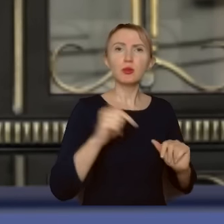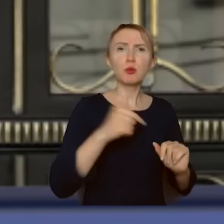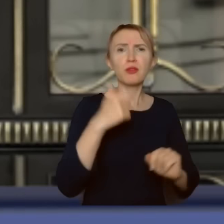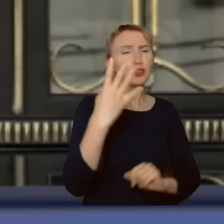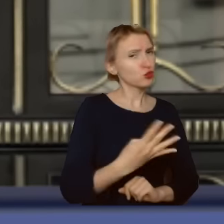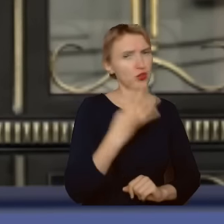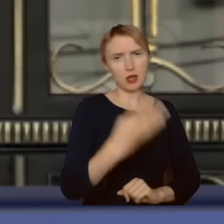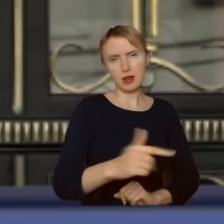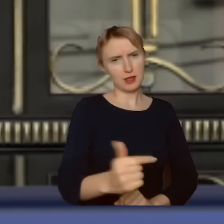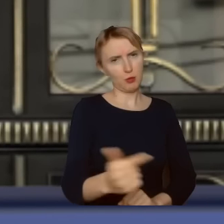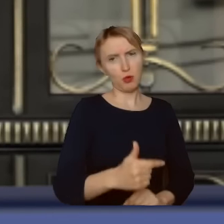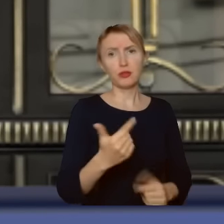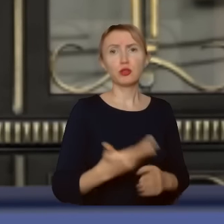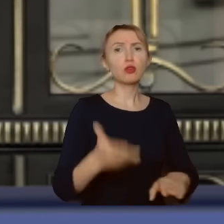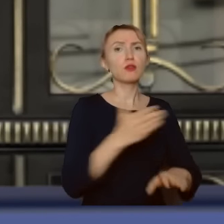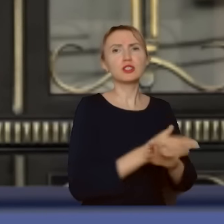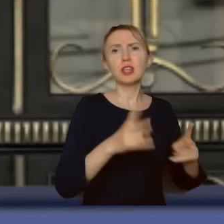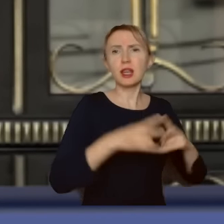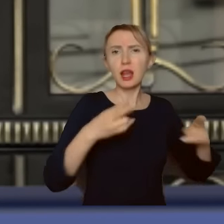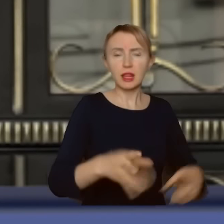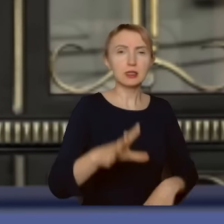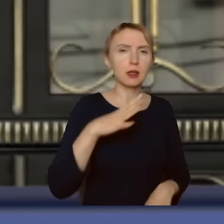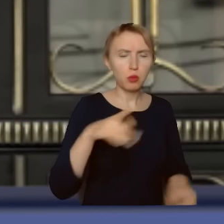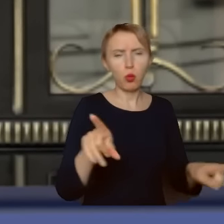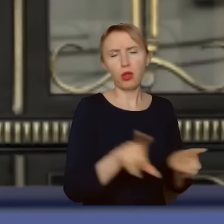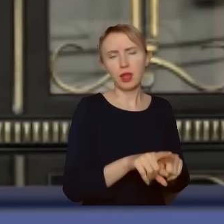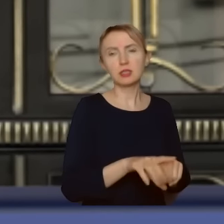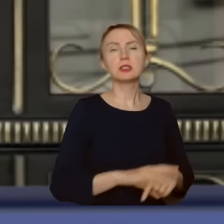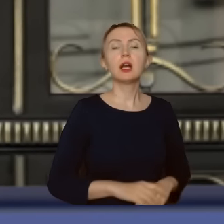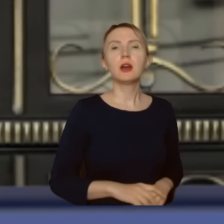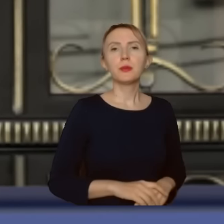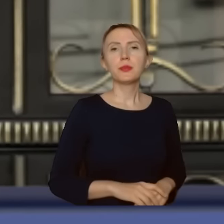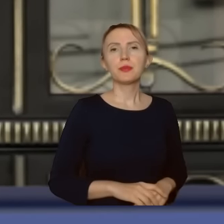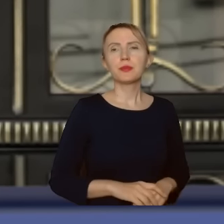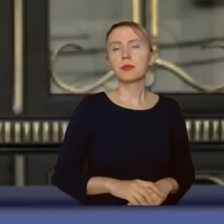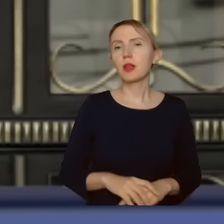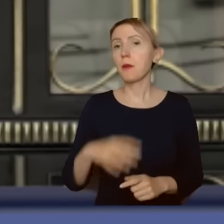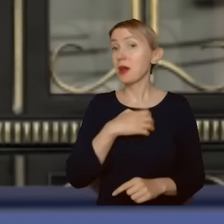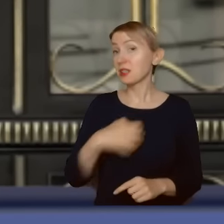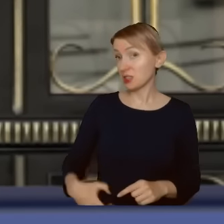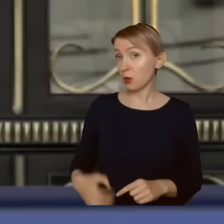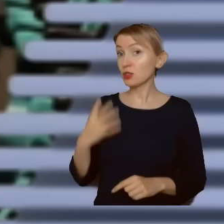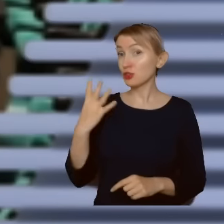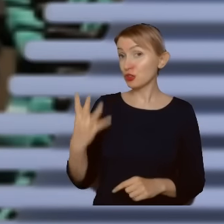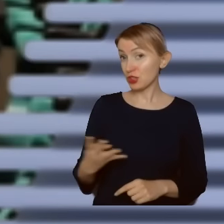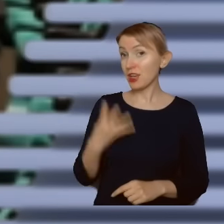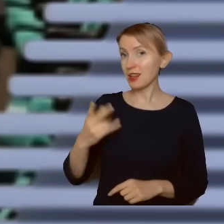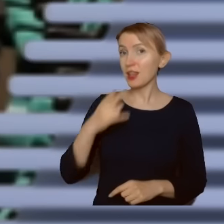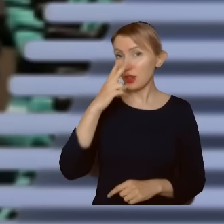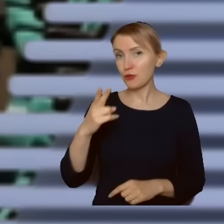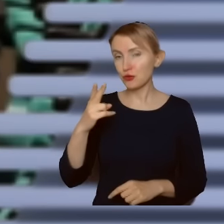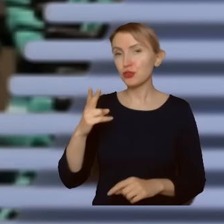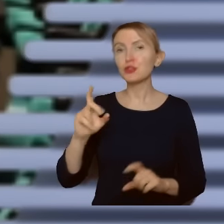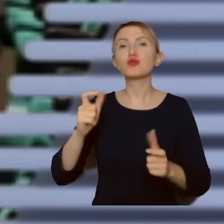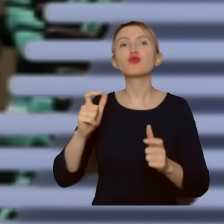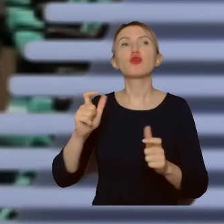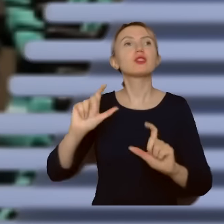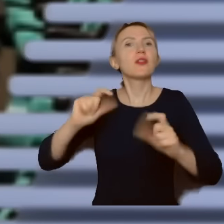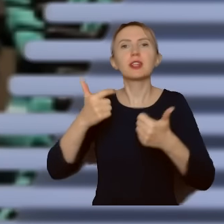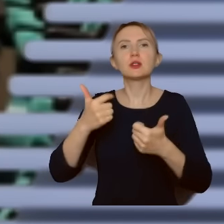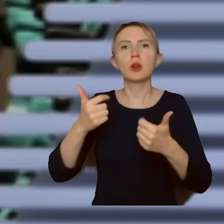mówiliśmy w poprzednich kadencjach, również teraz, ale jeśli panie będzie... Panie marszałku, przez 4 lata widzi pan, co się wydarzyło w ciągu nawet